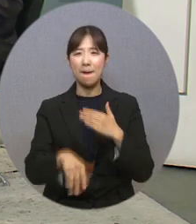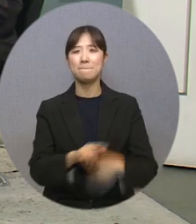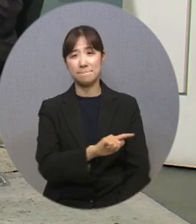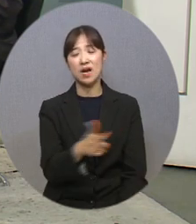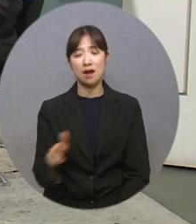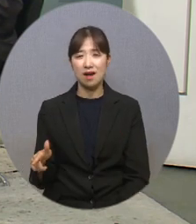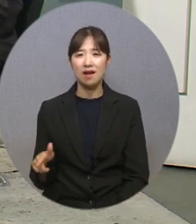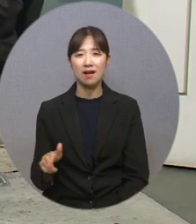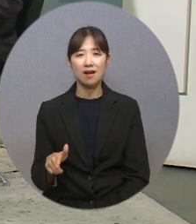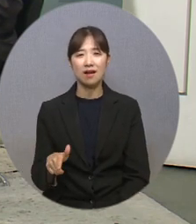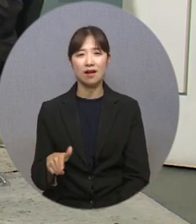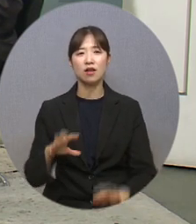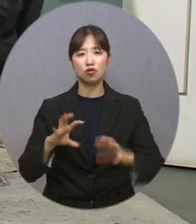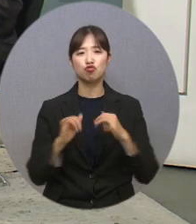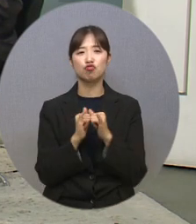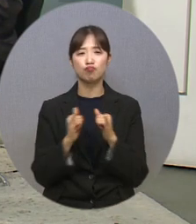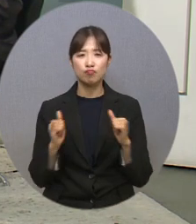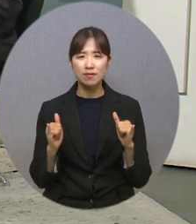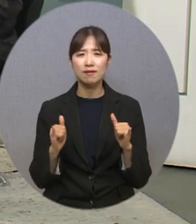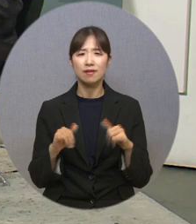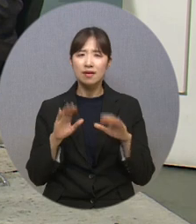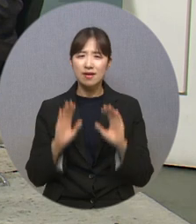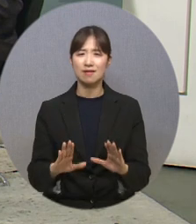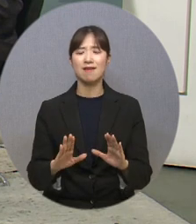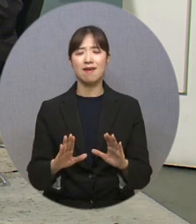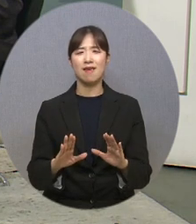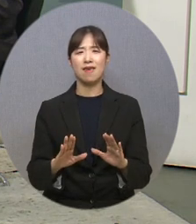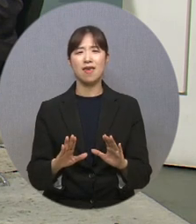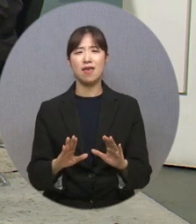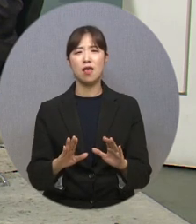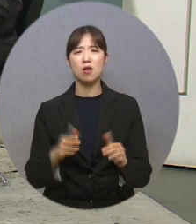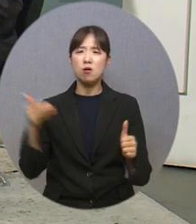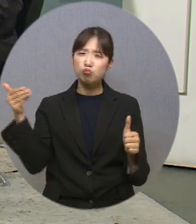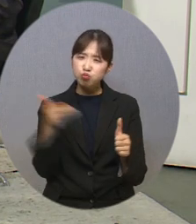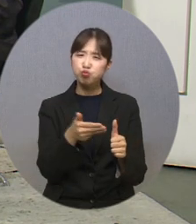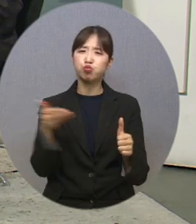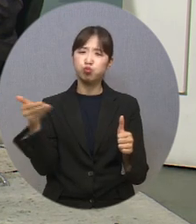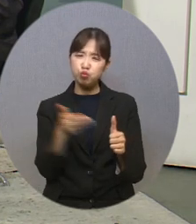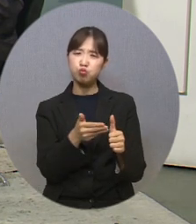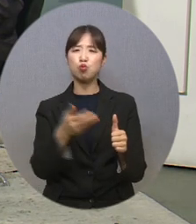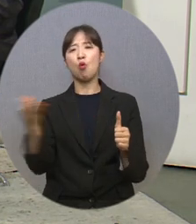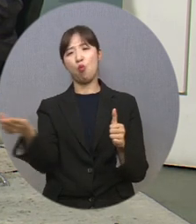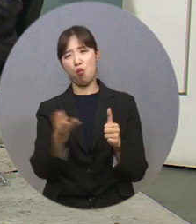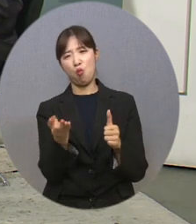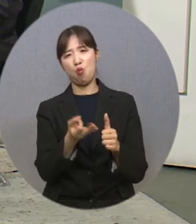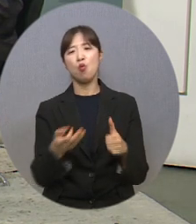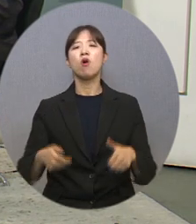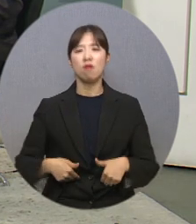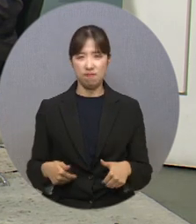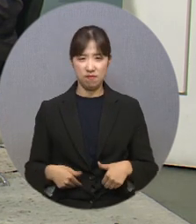족적이 국민들에게 좀 이제는 자꾸 클로즈업이 돼야 하거든. 이분이